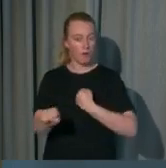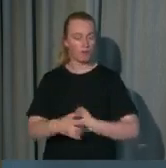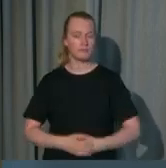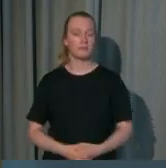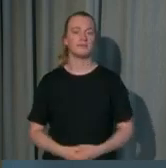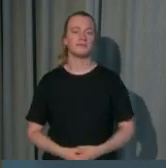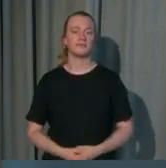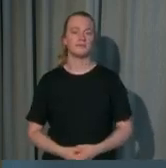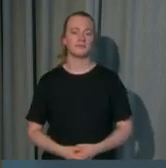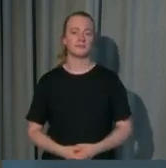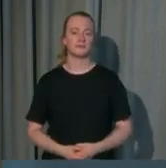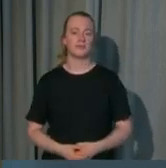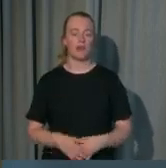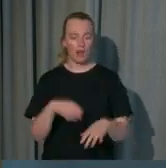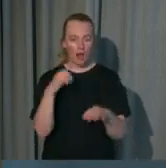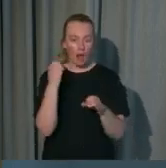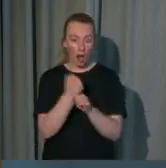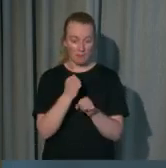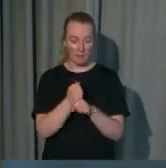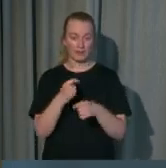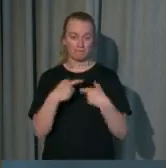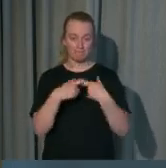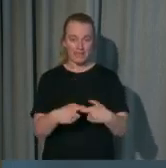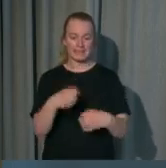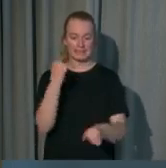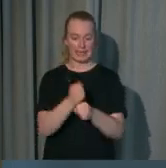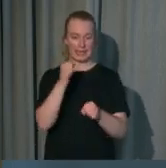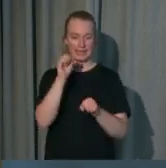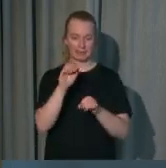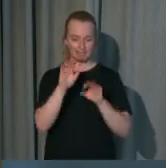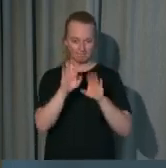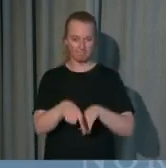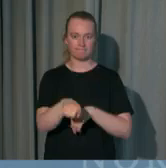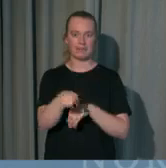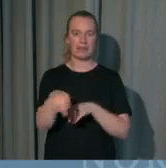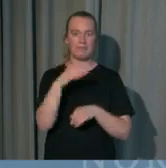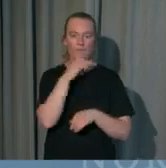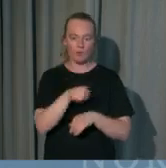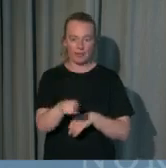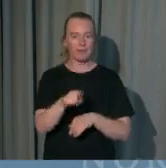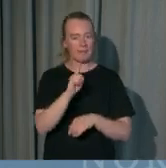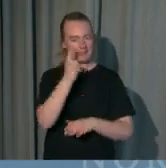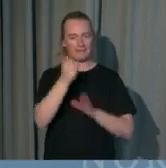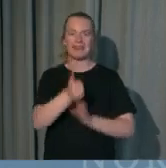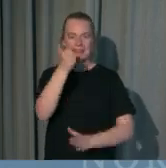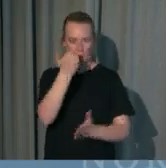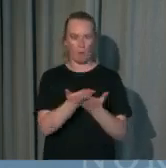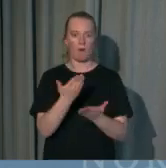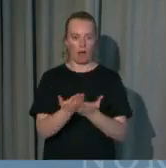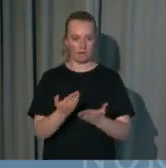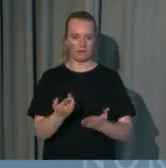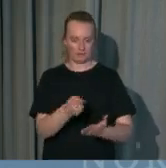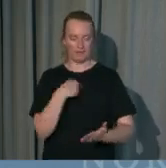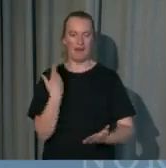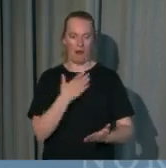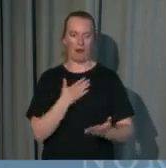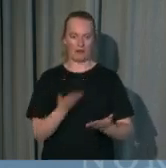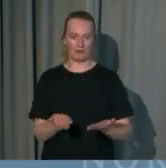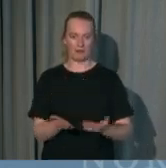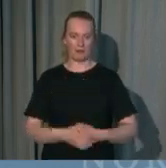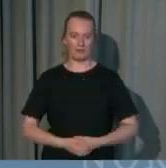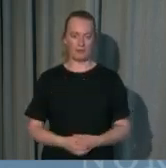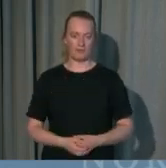prioriterer jo arbeidet med sikkerhet i befolkningen som den viktigste oppgaven en regjering har. Vi kan ikke i dag stå